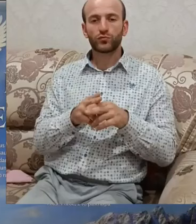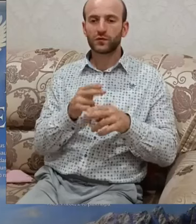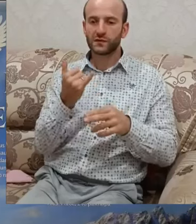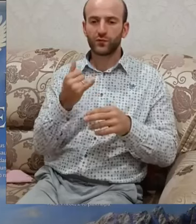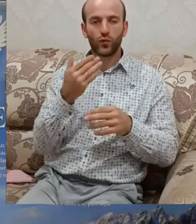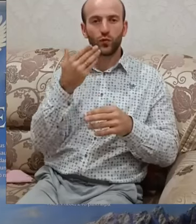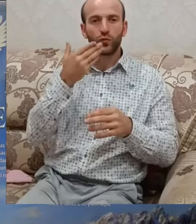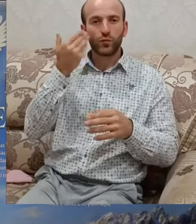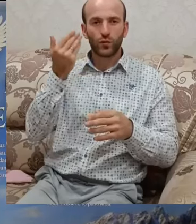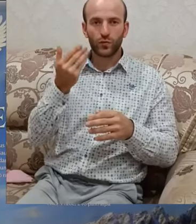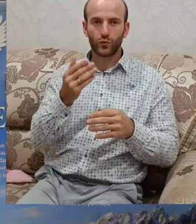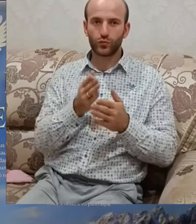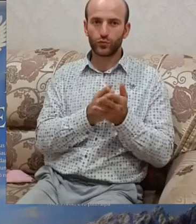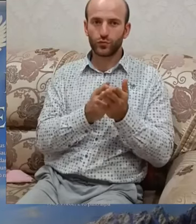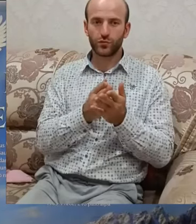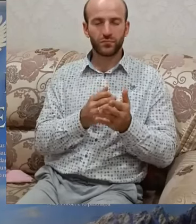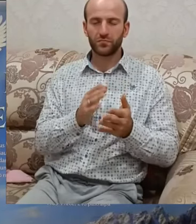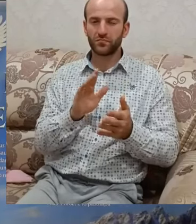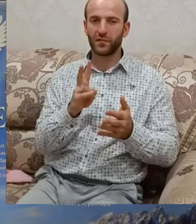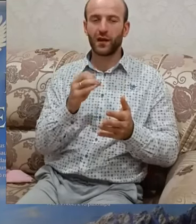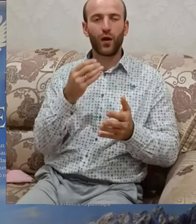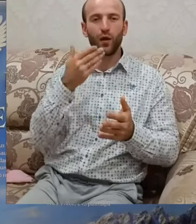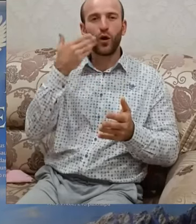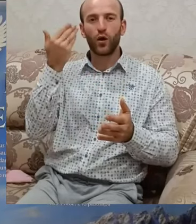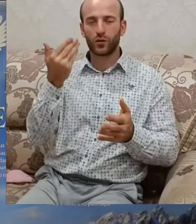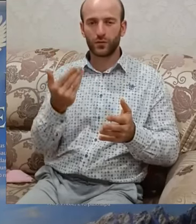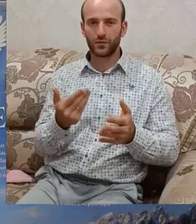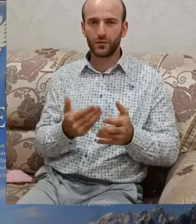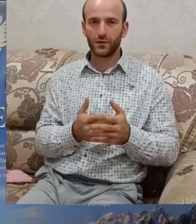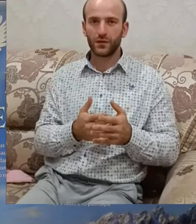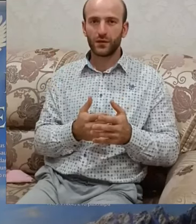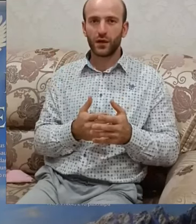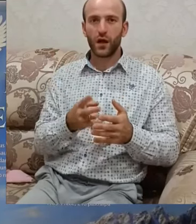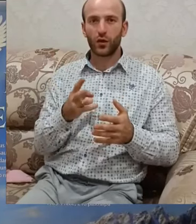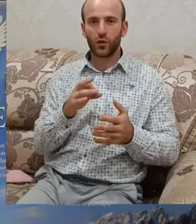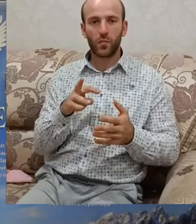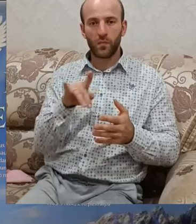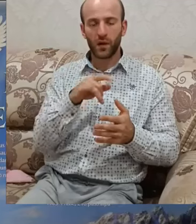служение? Не очень. Ну, bet mes ruošiam kelią rydienai. Но